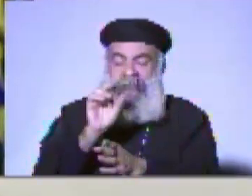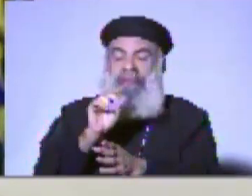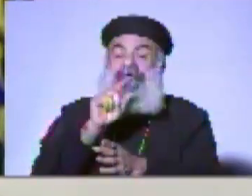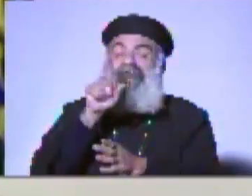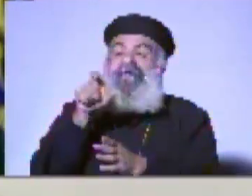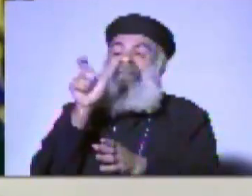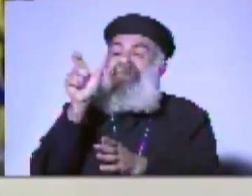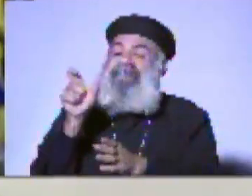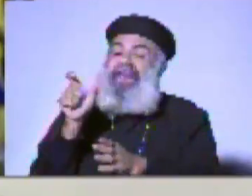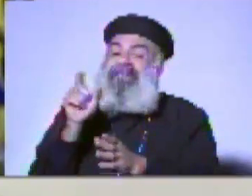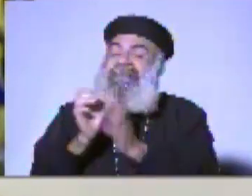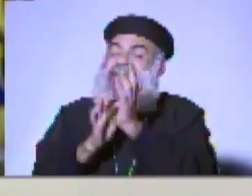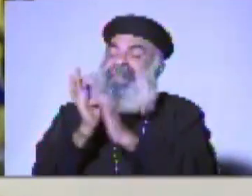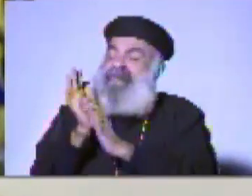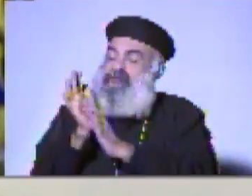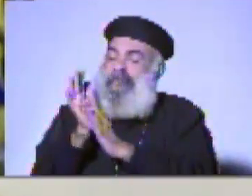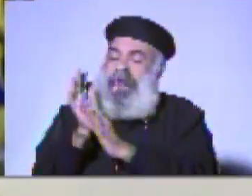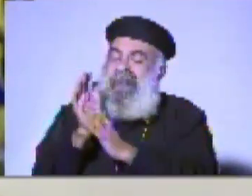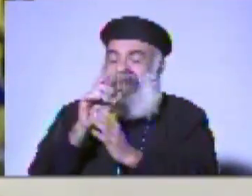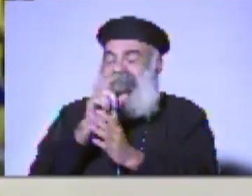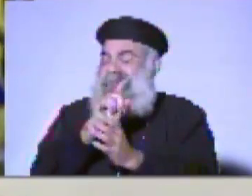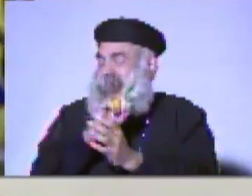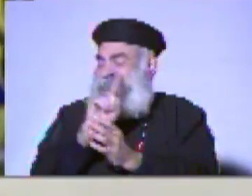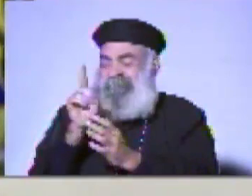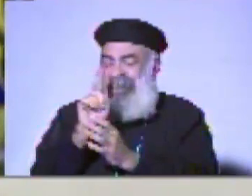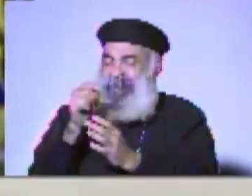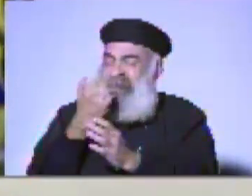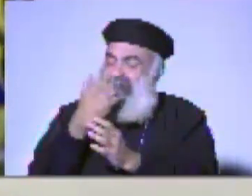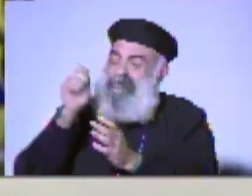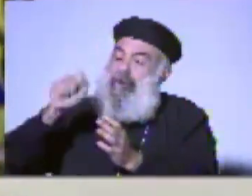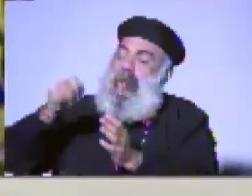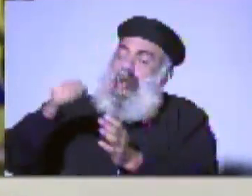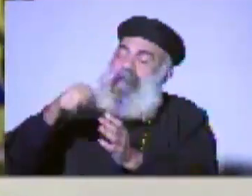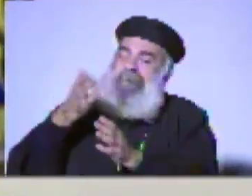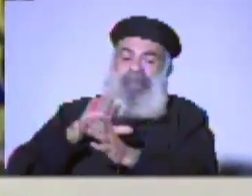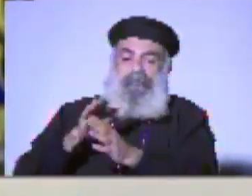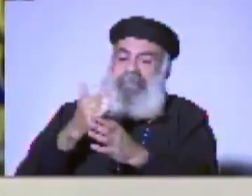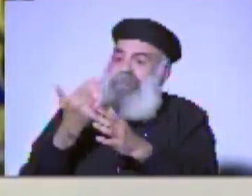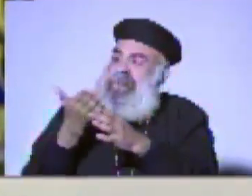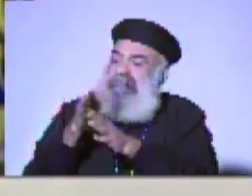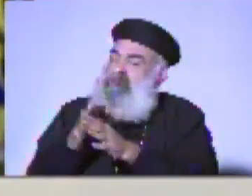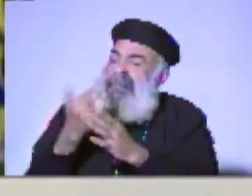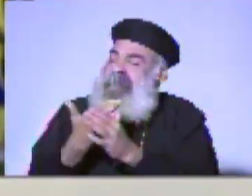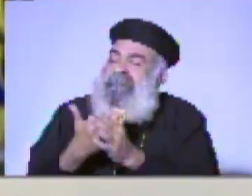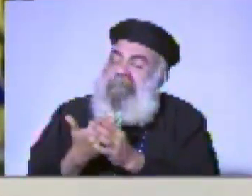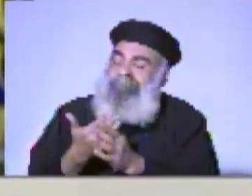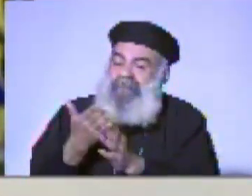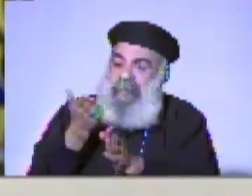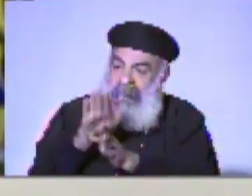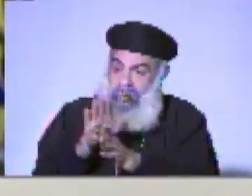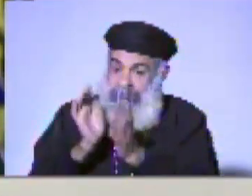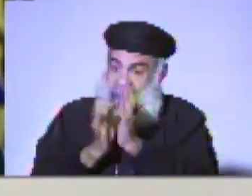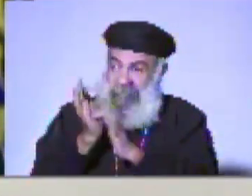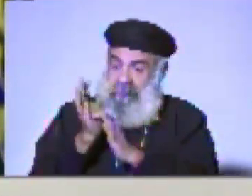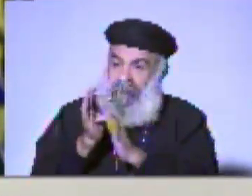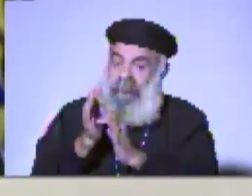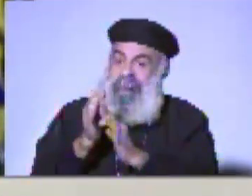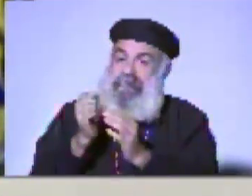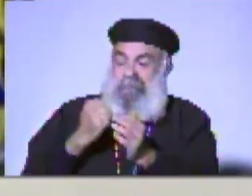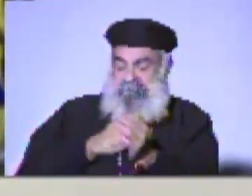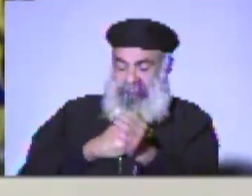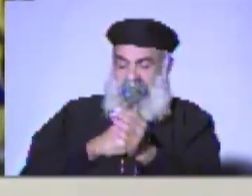وقته يموت وان المسيح معلهوش حكم موت يموت ليه فالموت اللي ماتوا المسيح كان